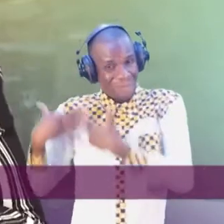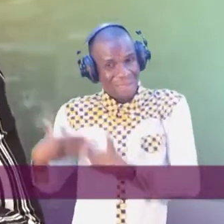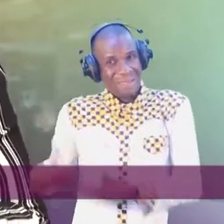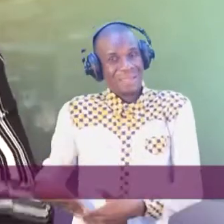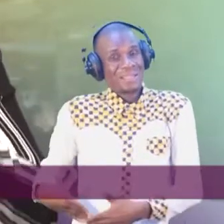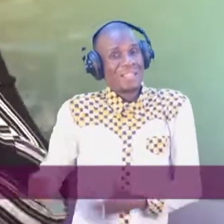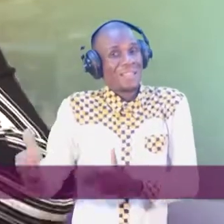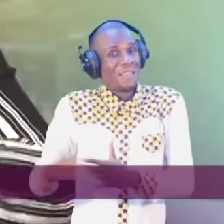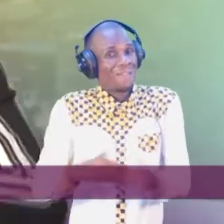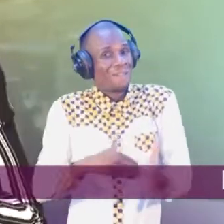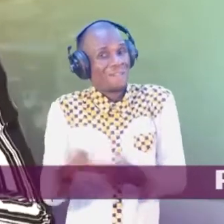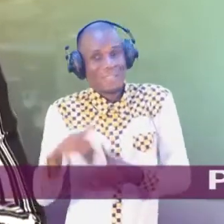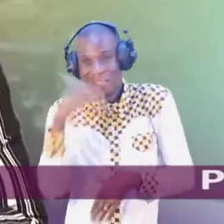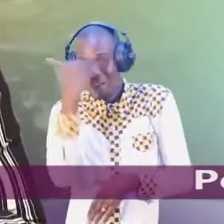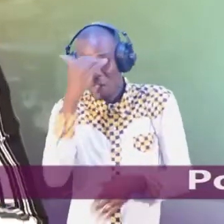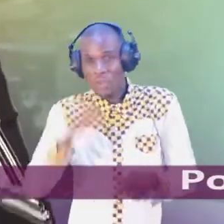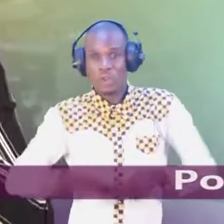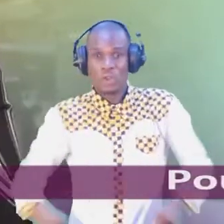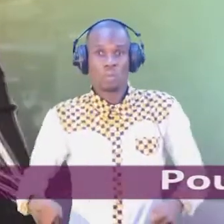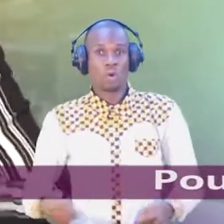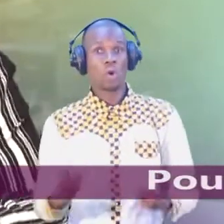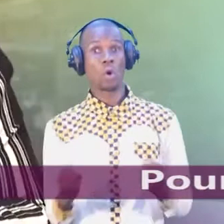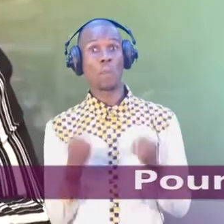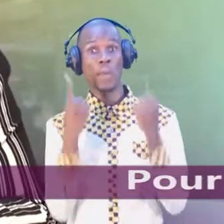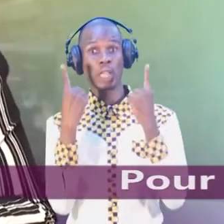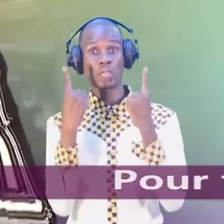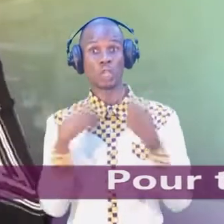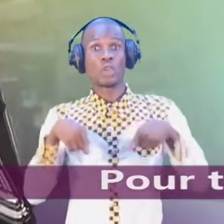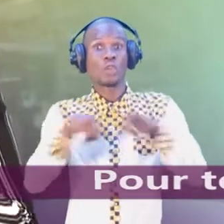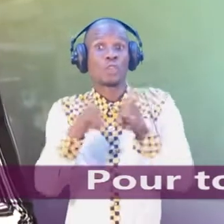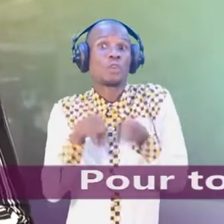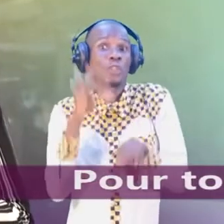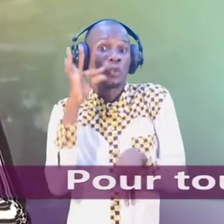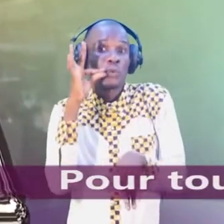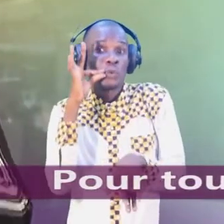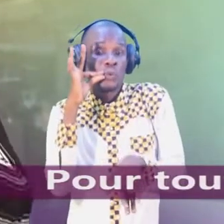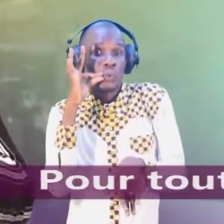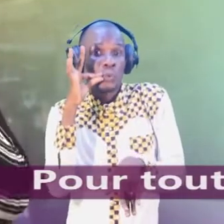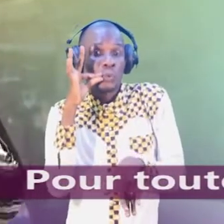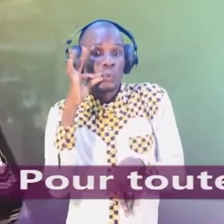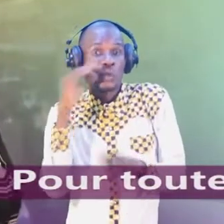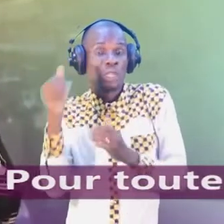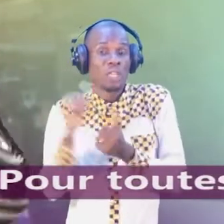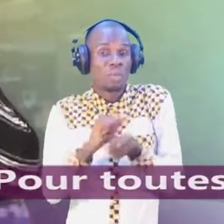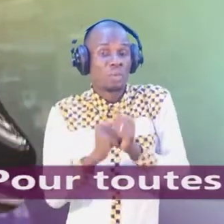na lombango mpe lombango ya makila pe ekobakisama. votre